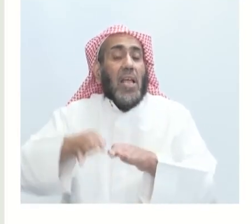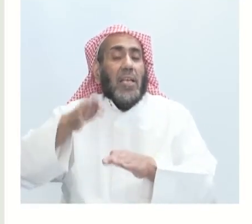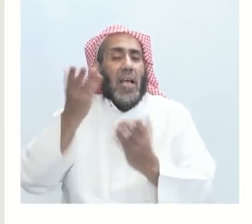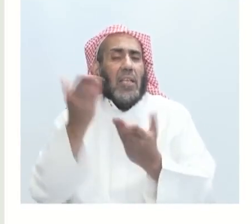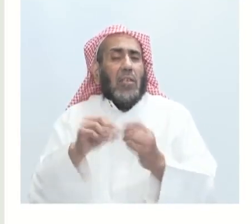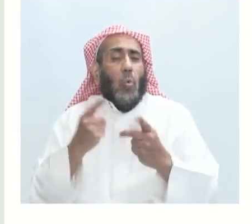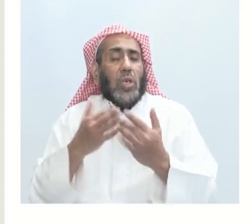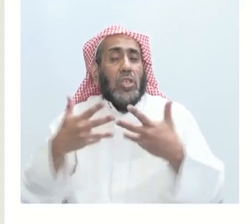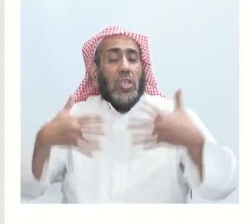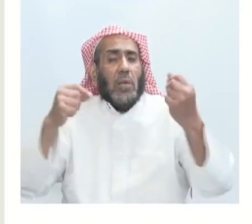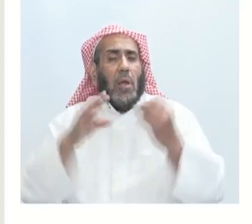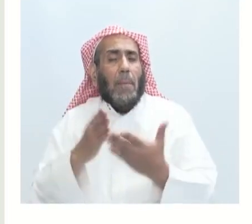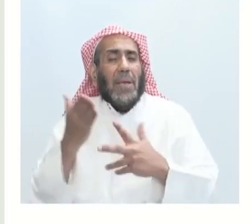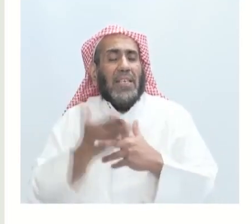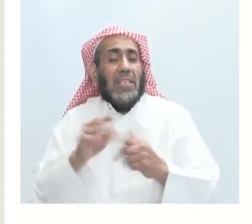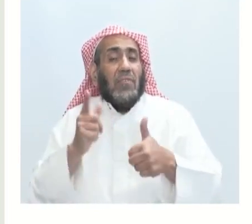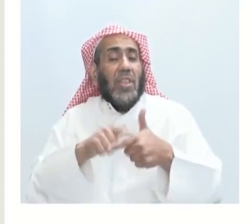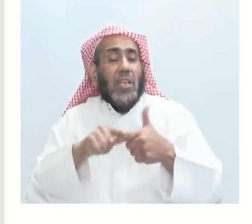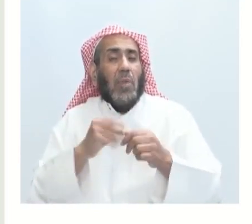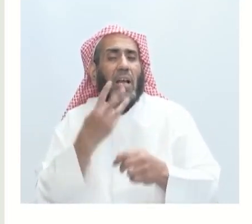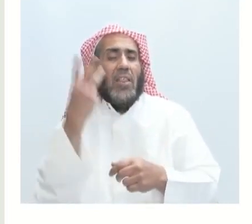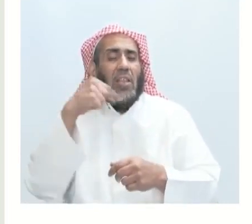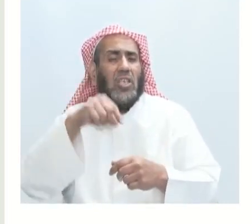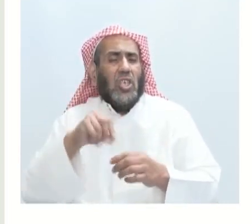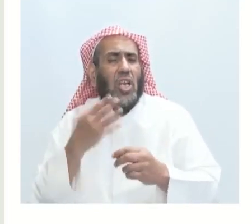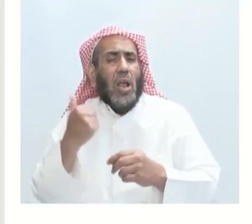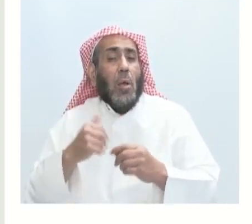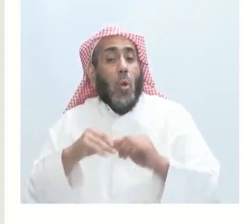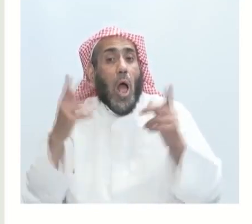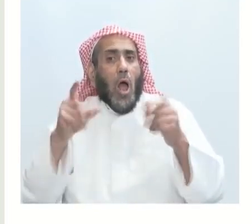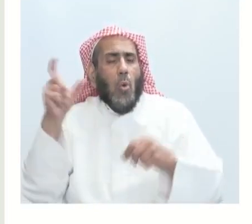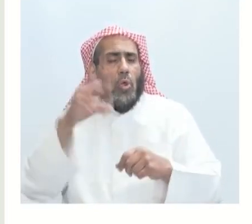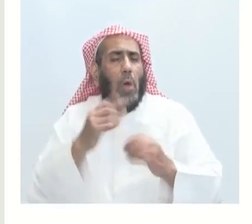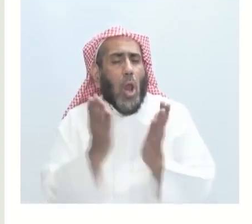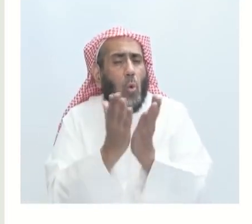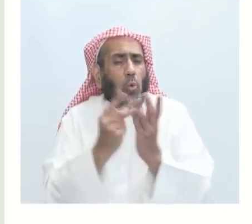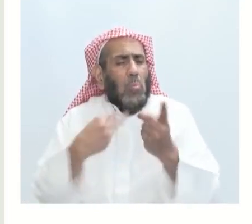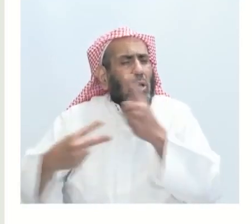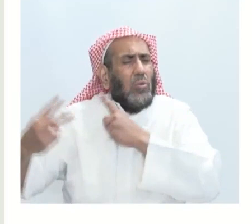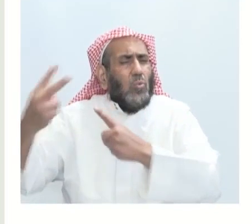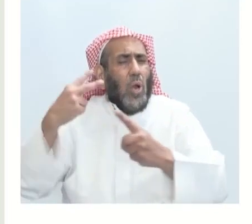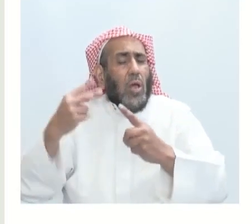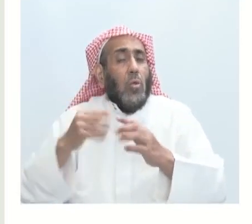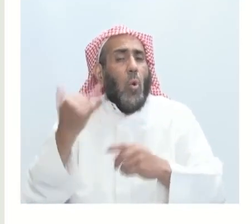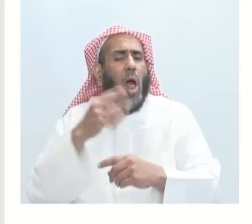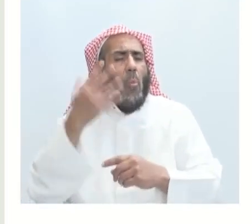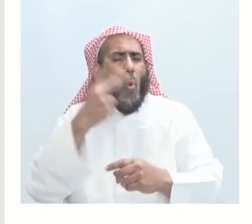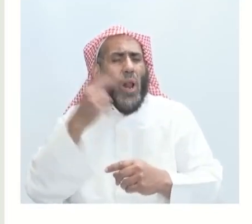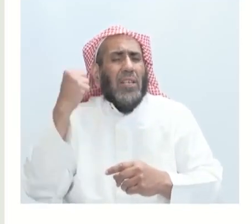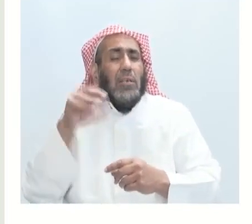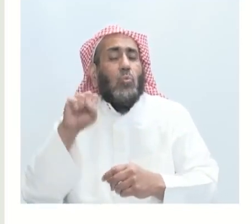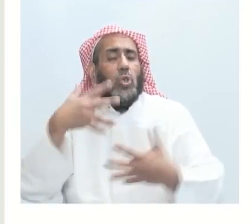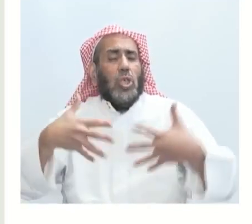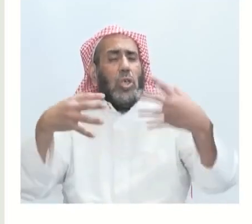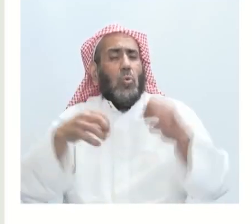العربي مع النصف الثاني من القرن الثال عشر باطلاع الادباء على كتب التراث والعربي القديم والشعر منه خاصم